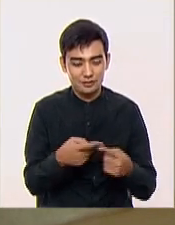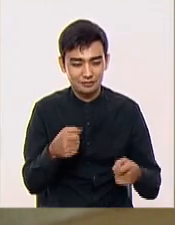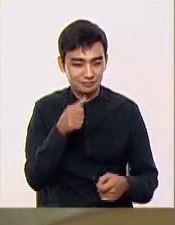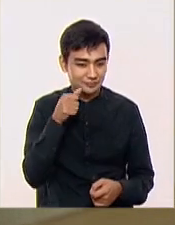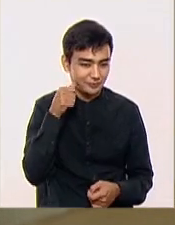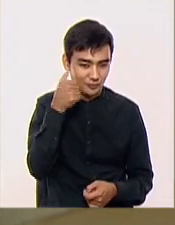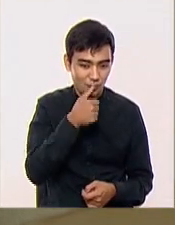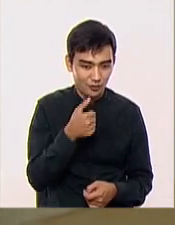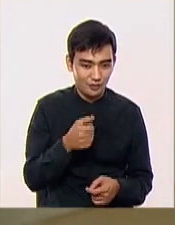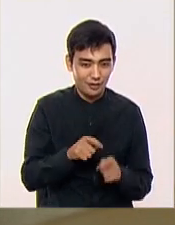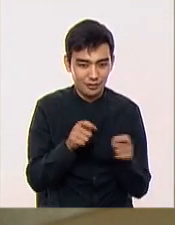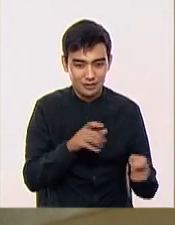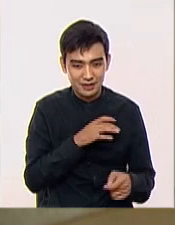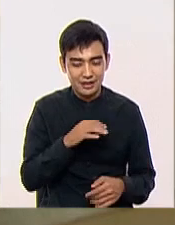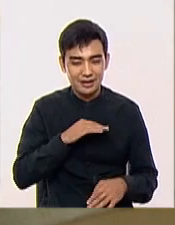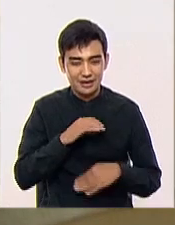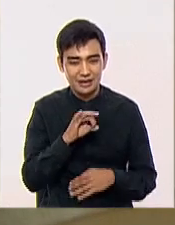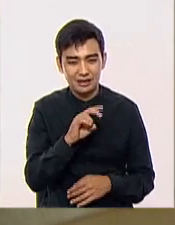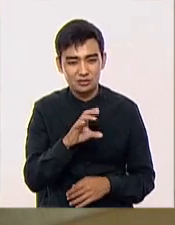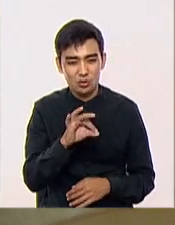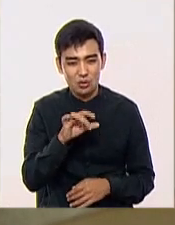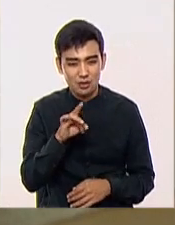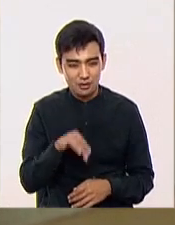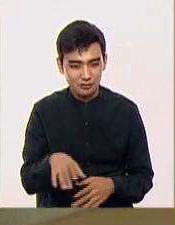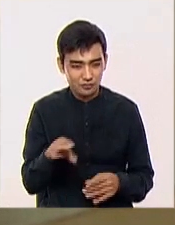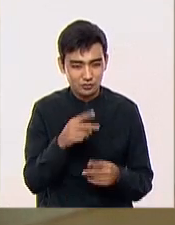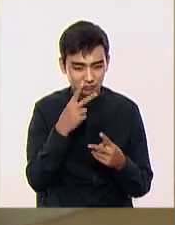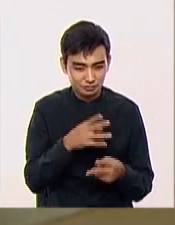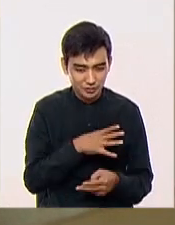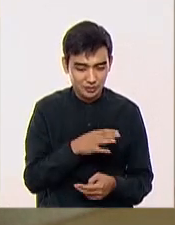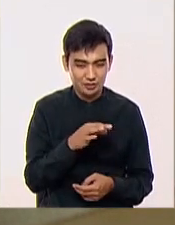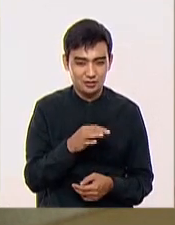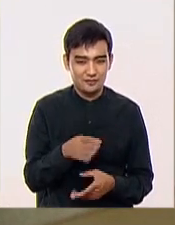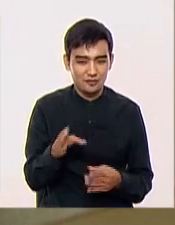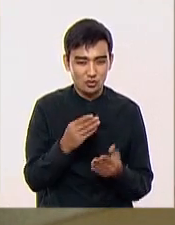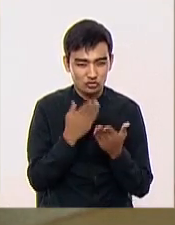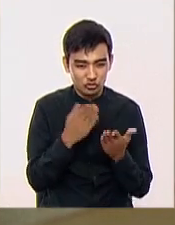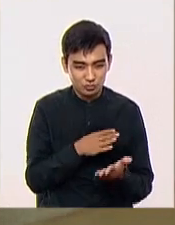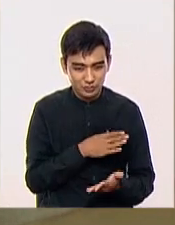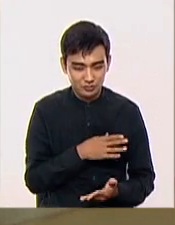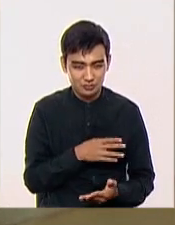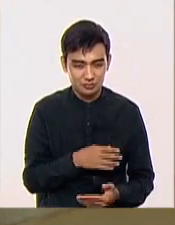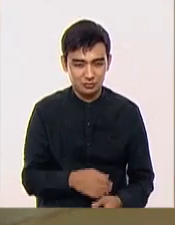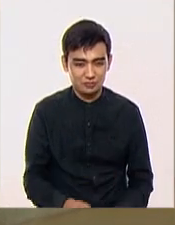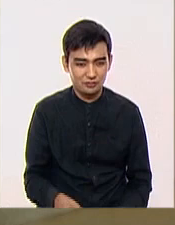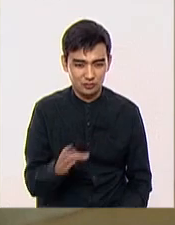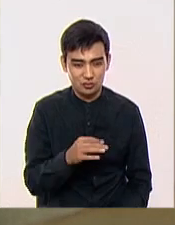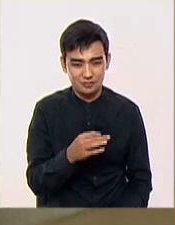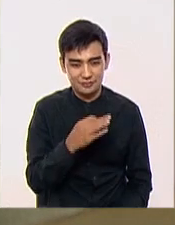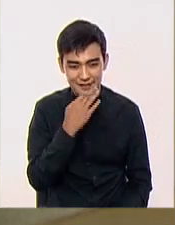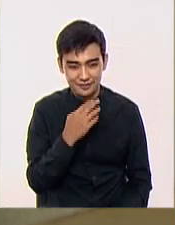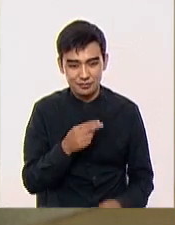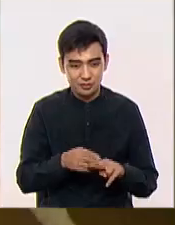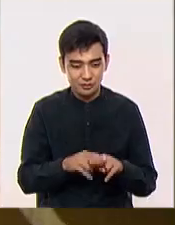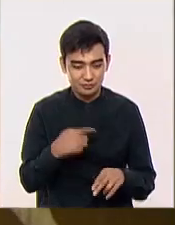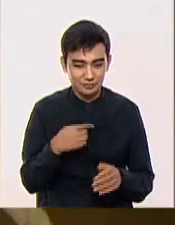деп инстаграмнан бәрін көрдік, отзывтарын оқыдық. Бәрі ұнаған себебінен